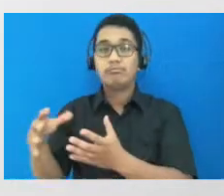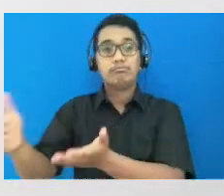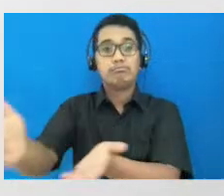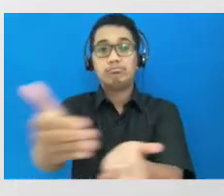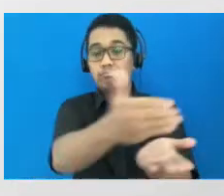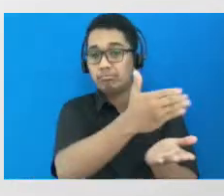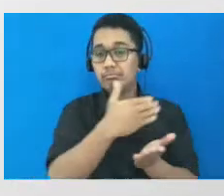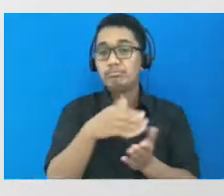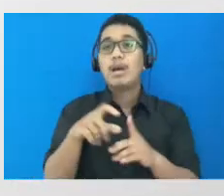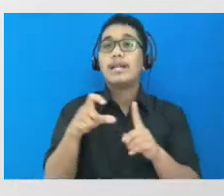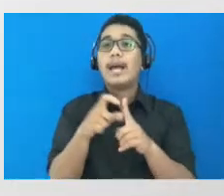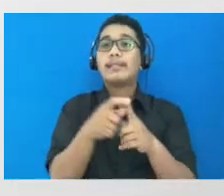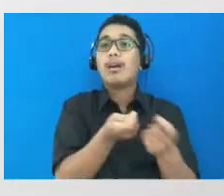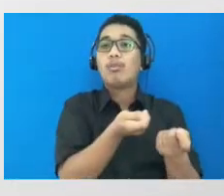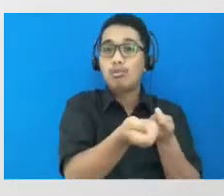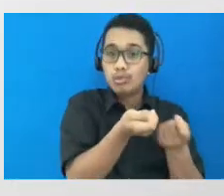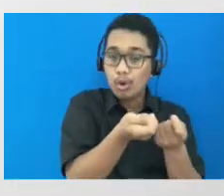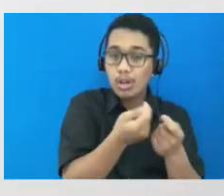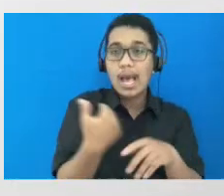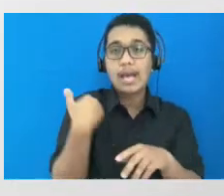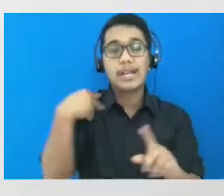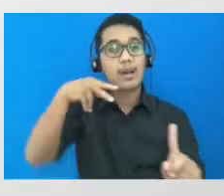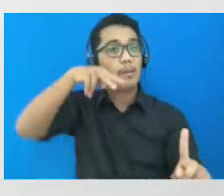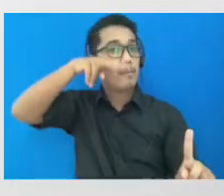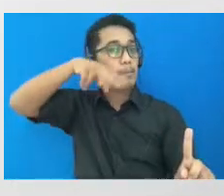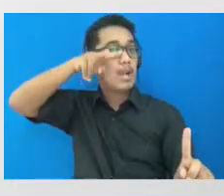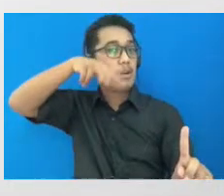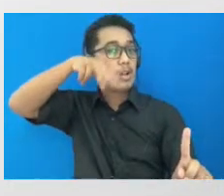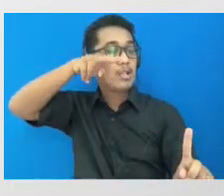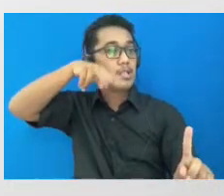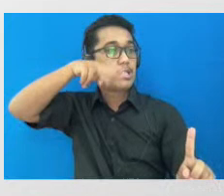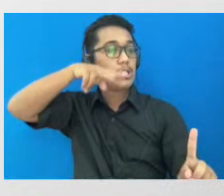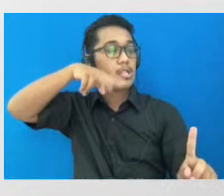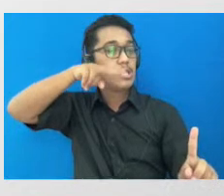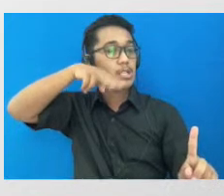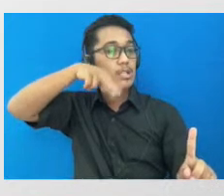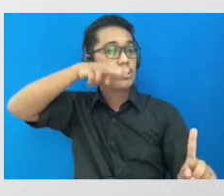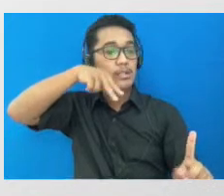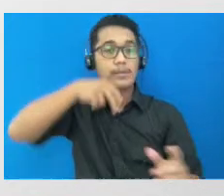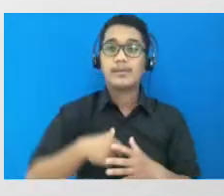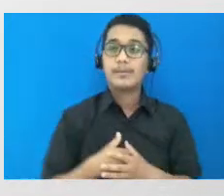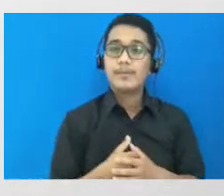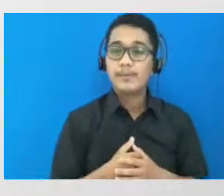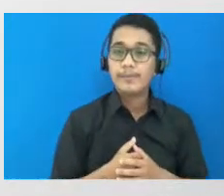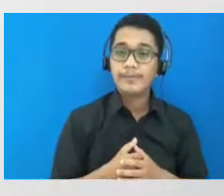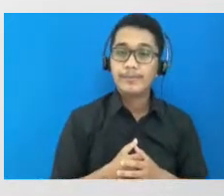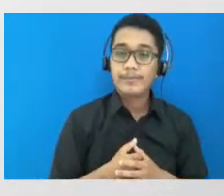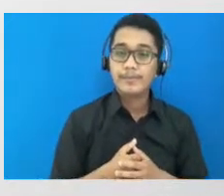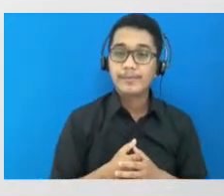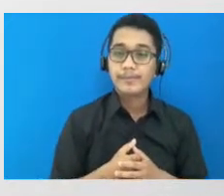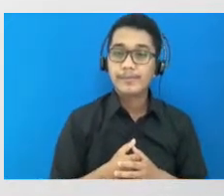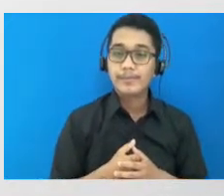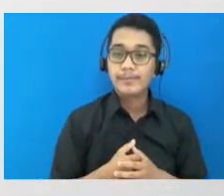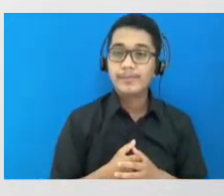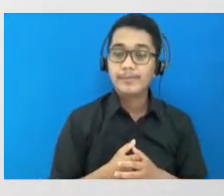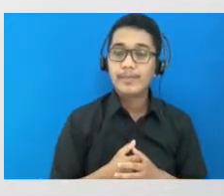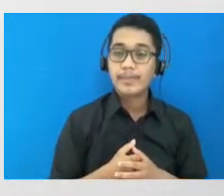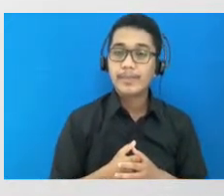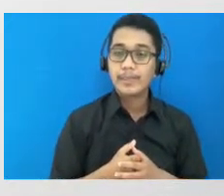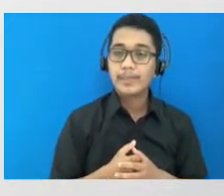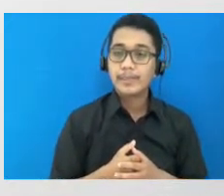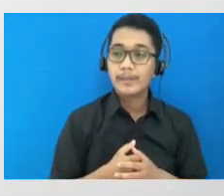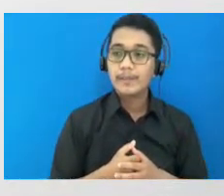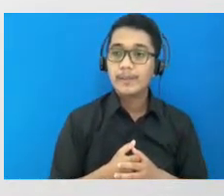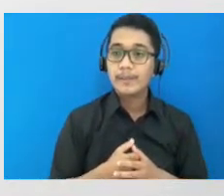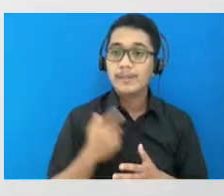data controller dan yang diawasi oleh data protection supervisory body yang independen. Sehingga